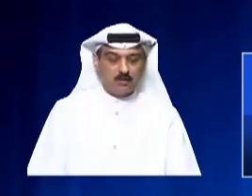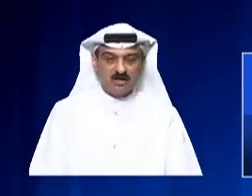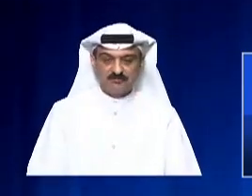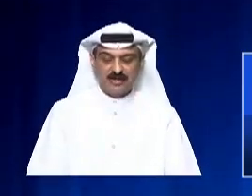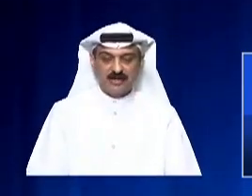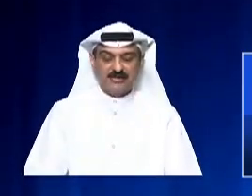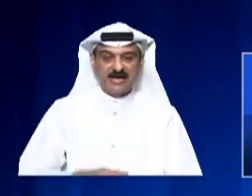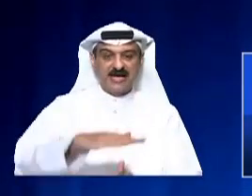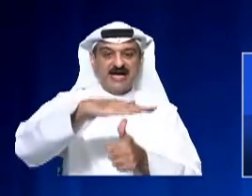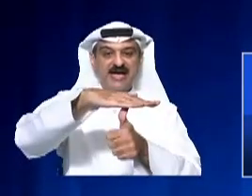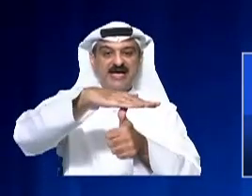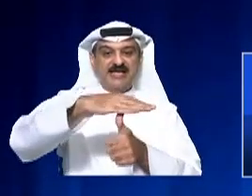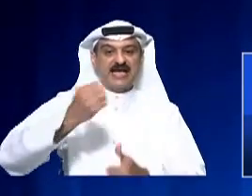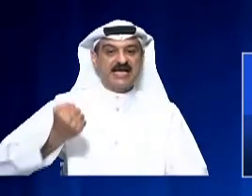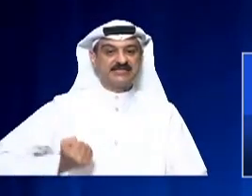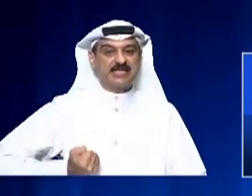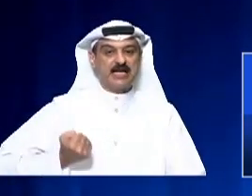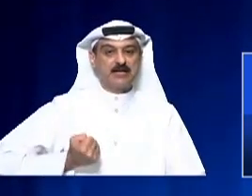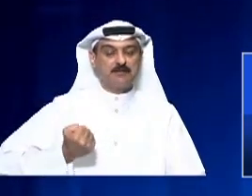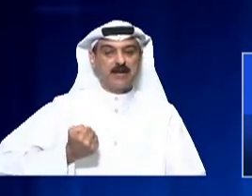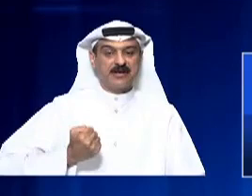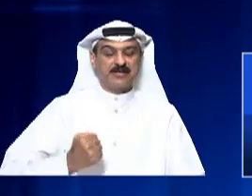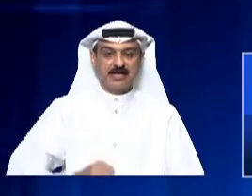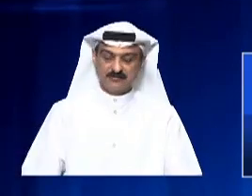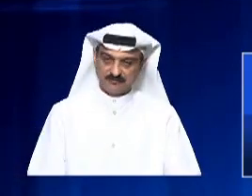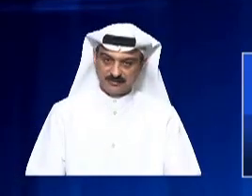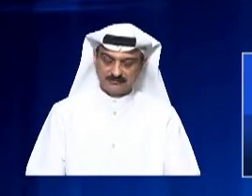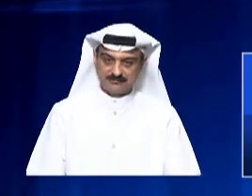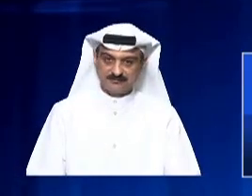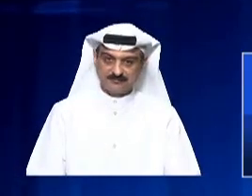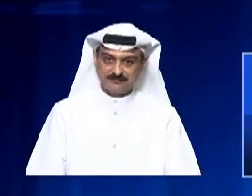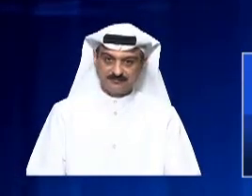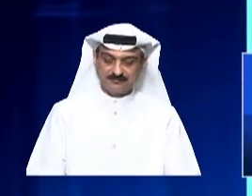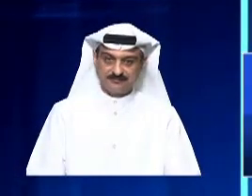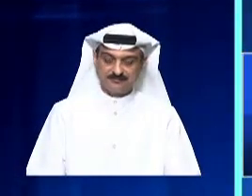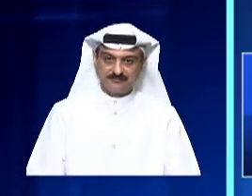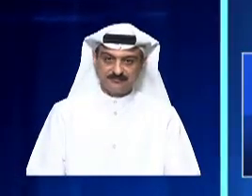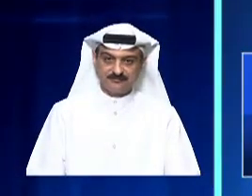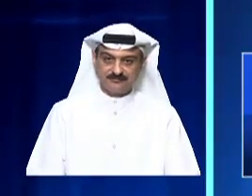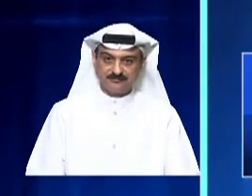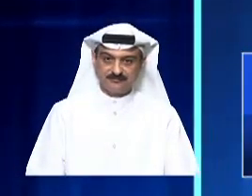الجلالة الملك حمد بن عيسى بن سلمان الخليفة ملك مملكة البحرين الشقيقة.